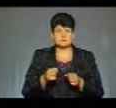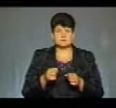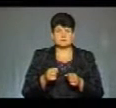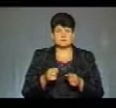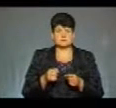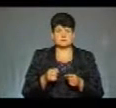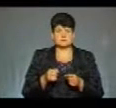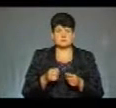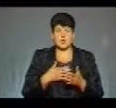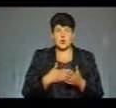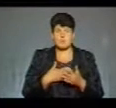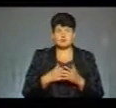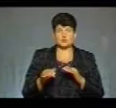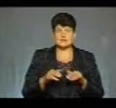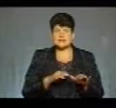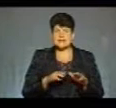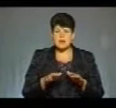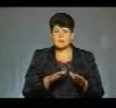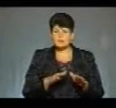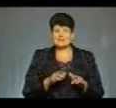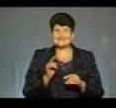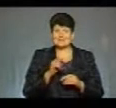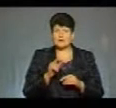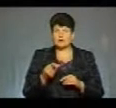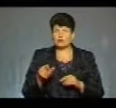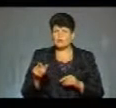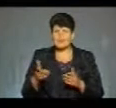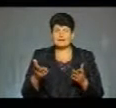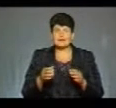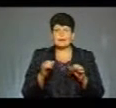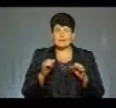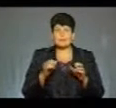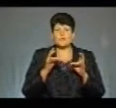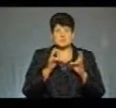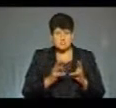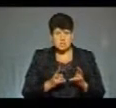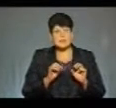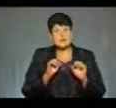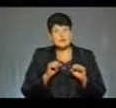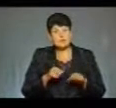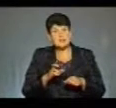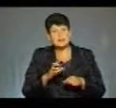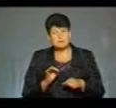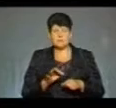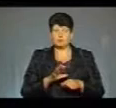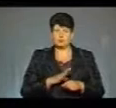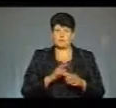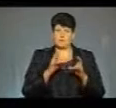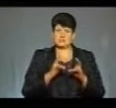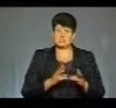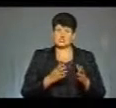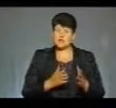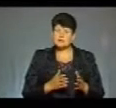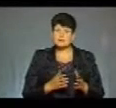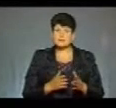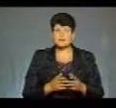десь, скажімо так, громадської діяльності тих людей, які могли постраждали і могли постраждати від цих вибухів.